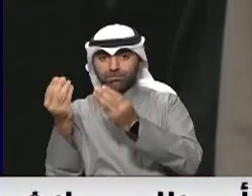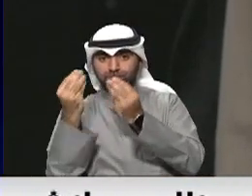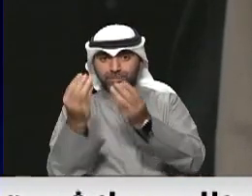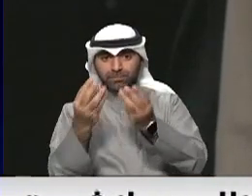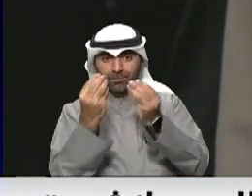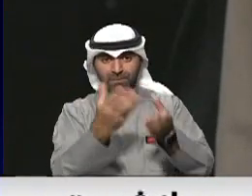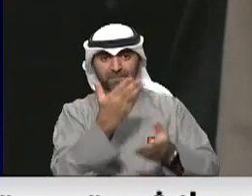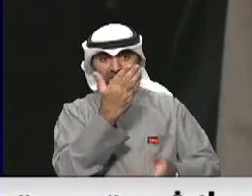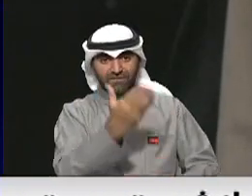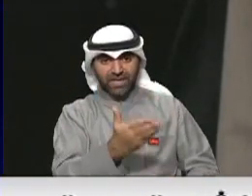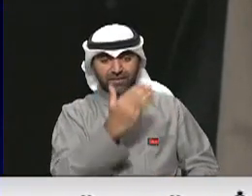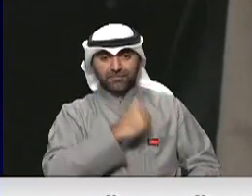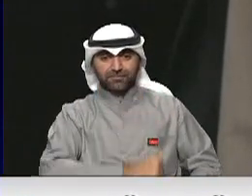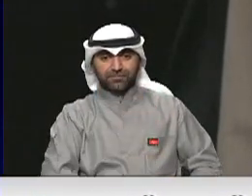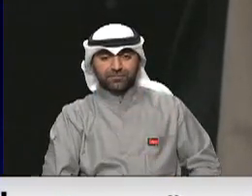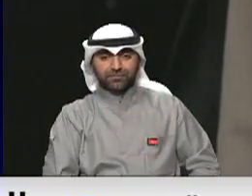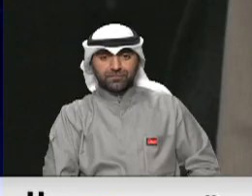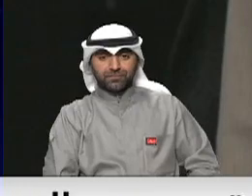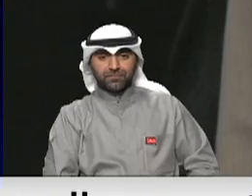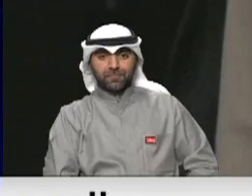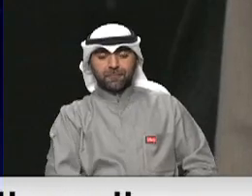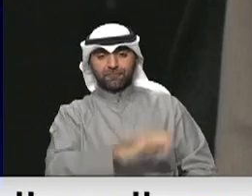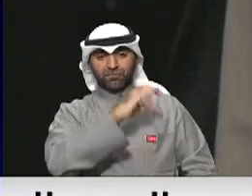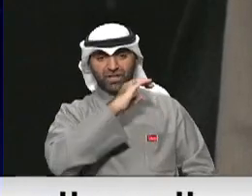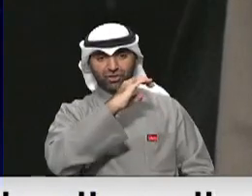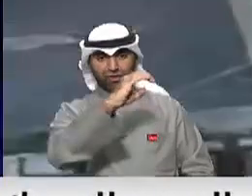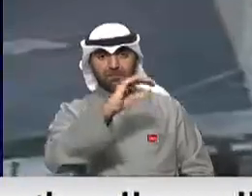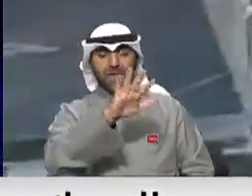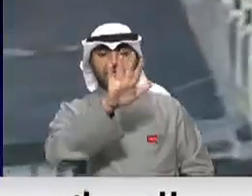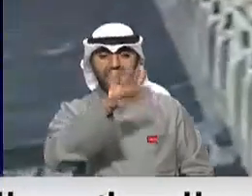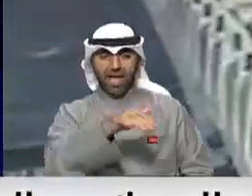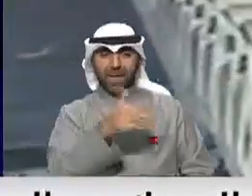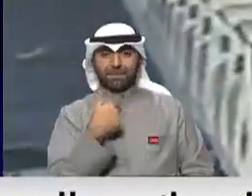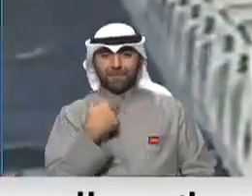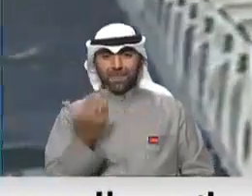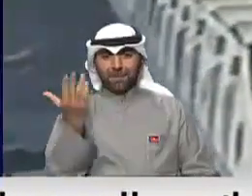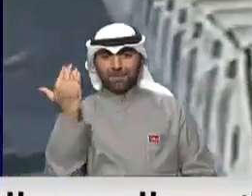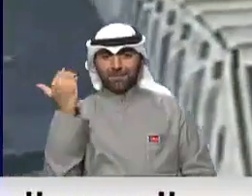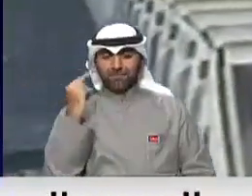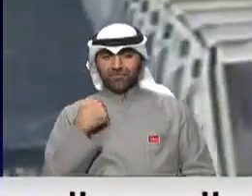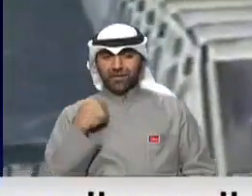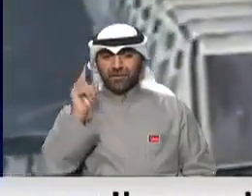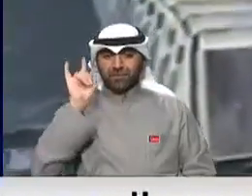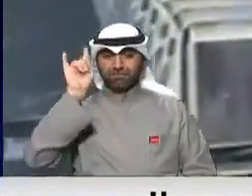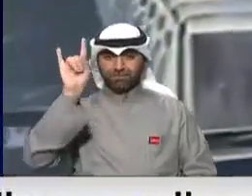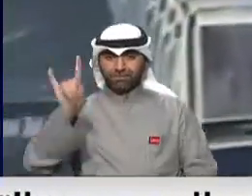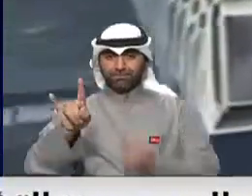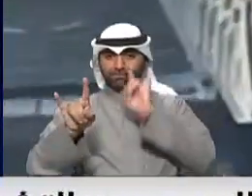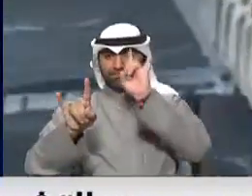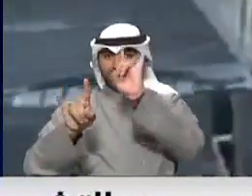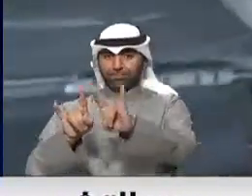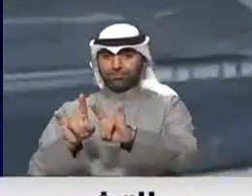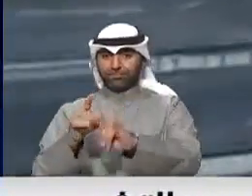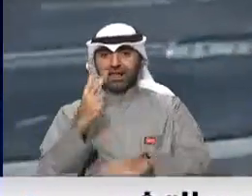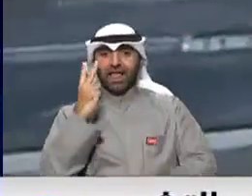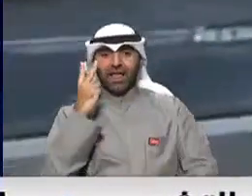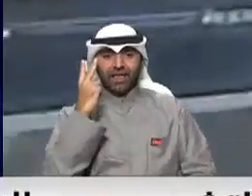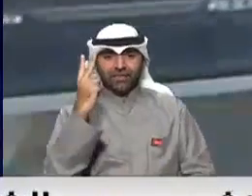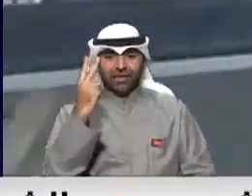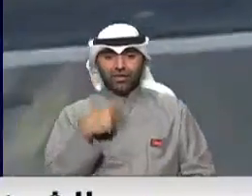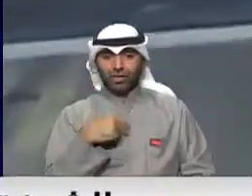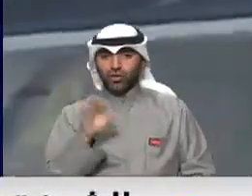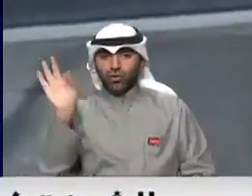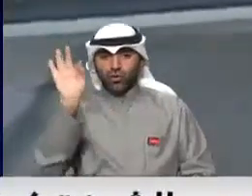نعم، هذا احنا قمنا في الرحلتين الجويه بالتعاون مع وزاره الصحه مشكوره ايصال المواد